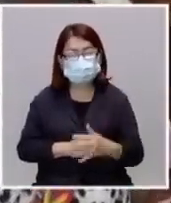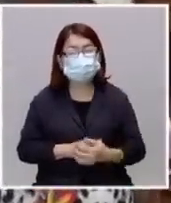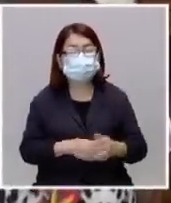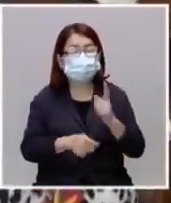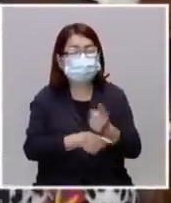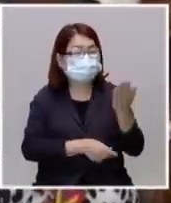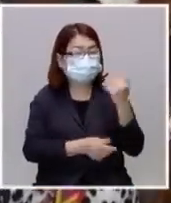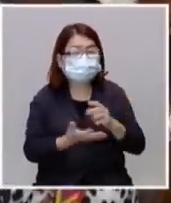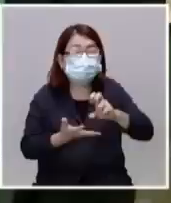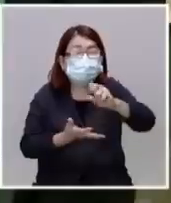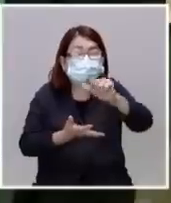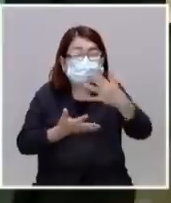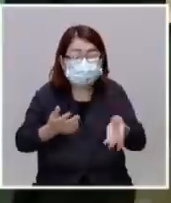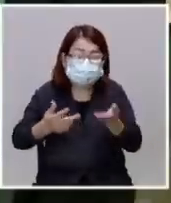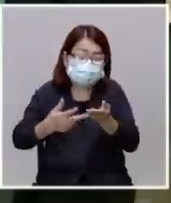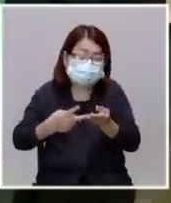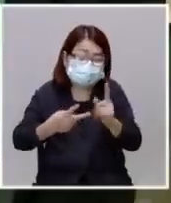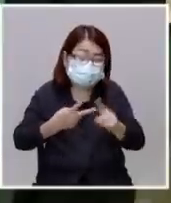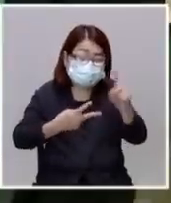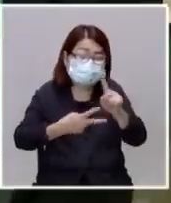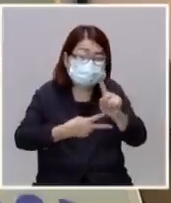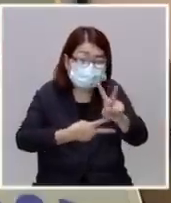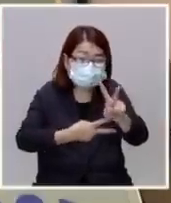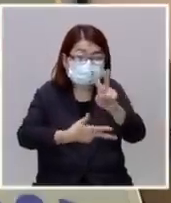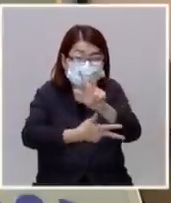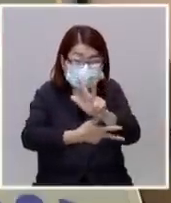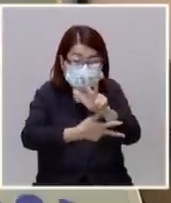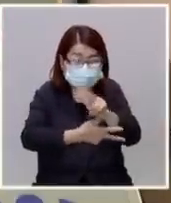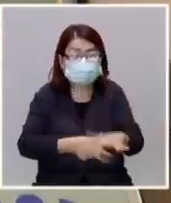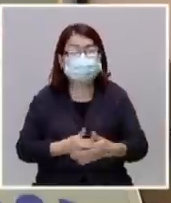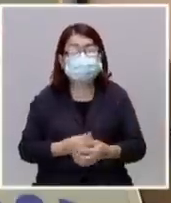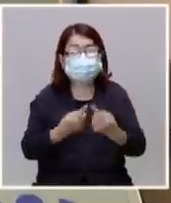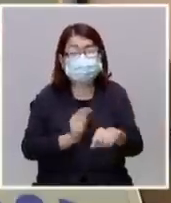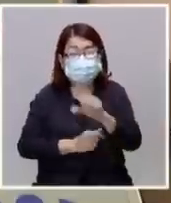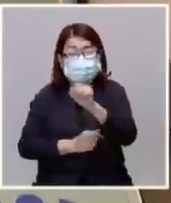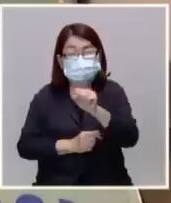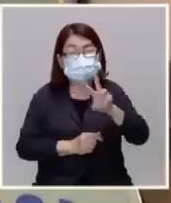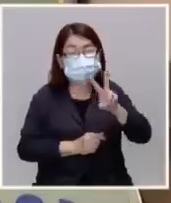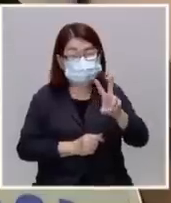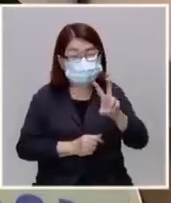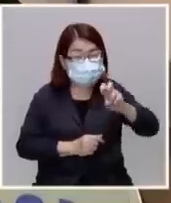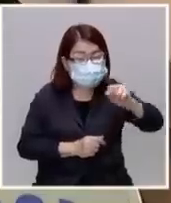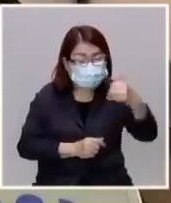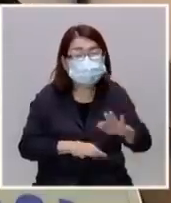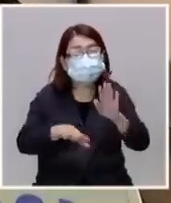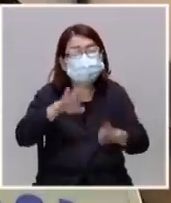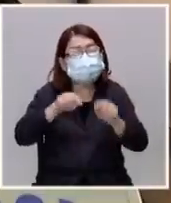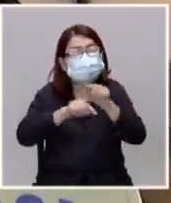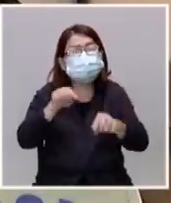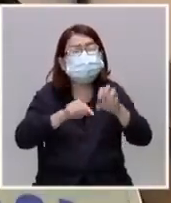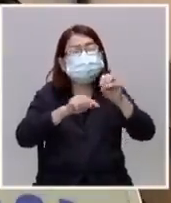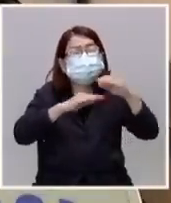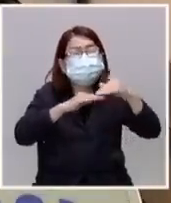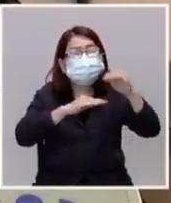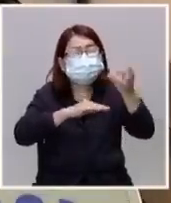การทดลองระยะที่3ตอนนั้นเนี่ยมีการทดลองระบุว่าวัคซีนของซิโนแวคมีประสิทธิภาพสูงกว่า 50% เพียงเล็กน้อย